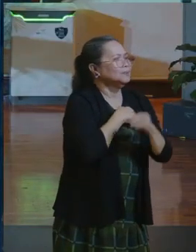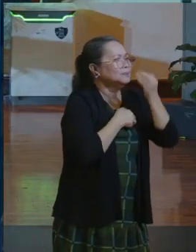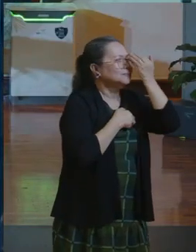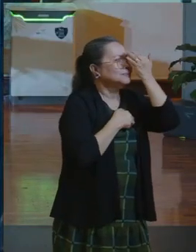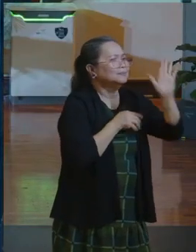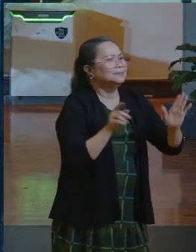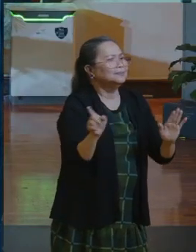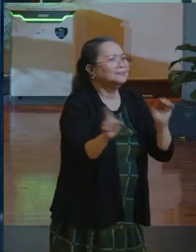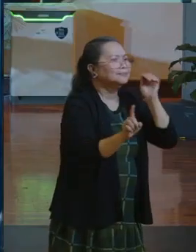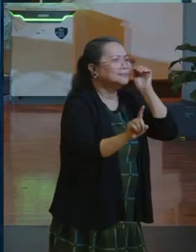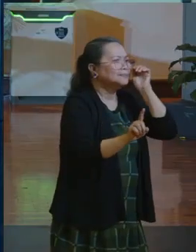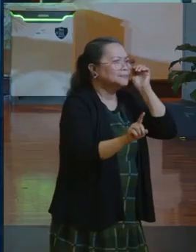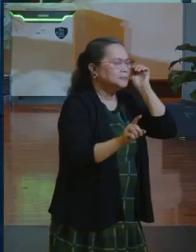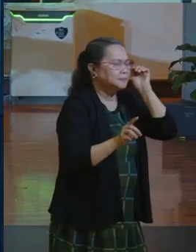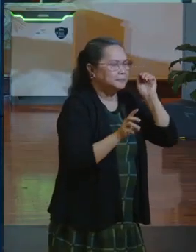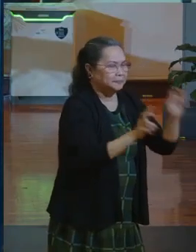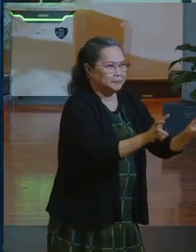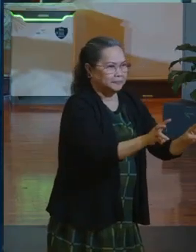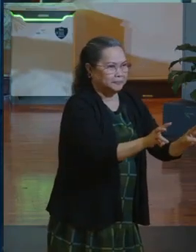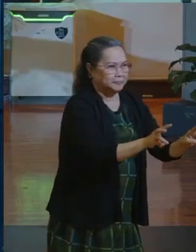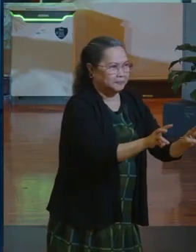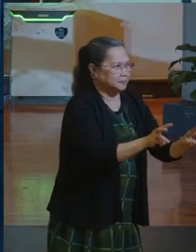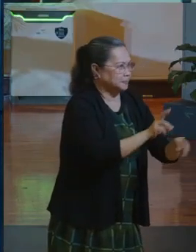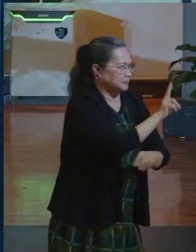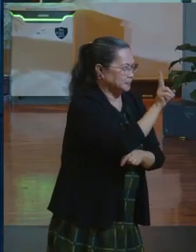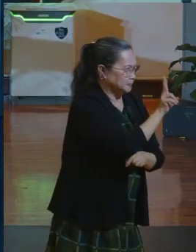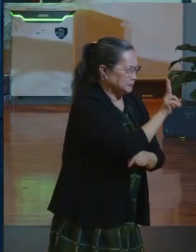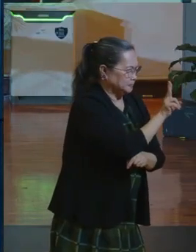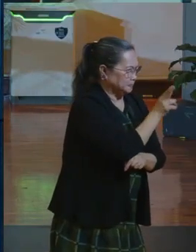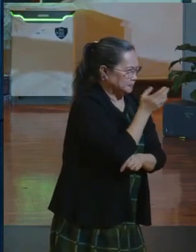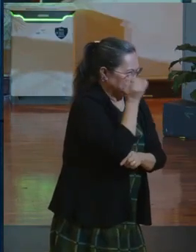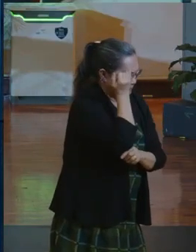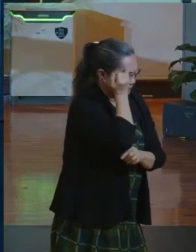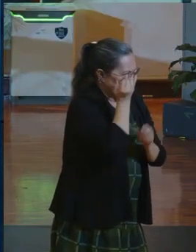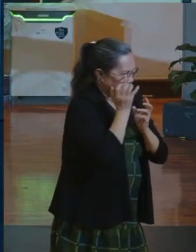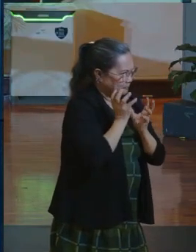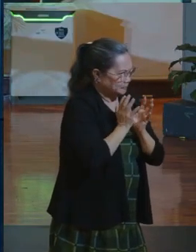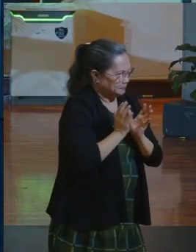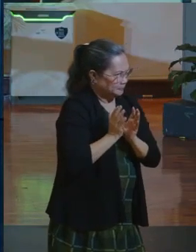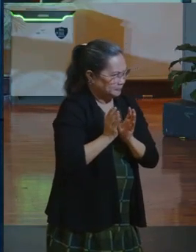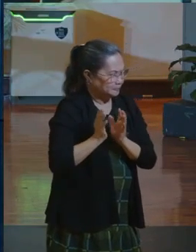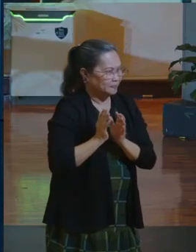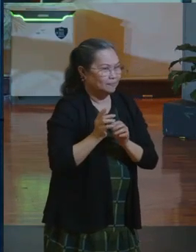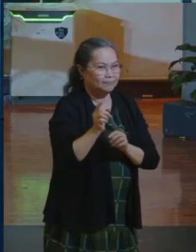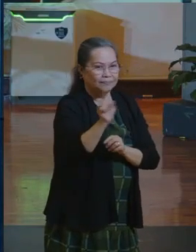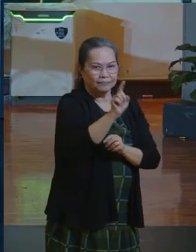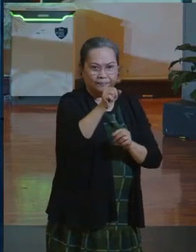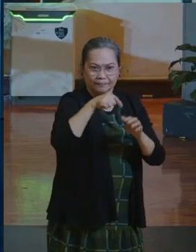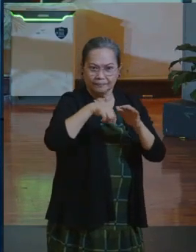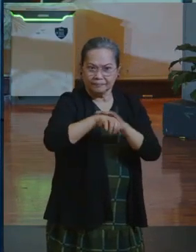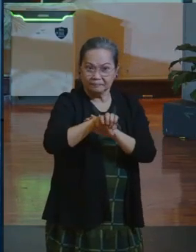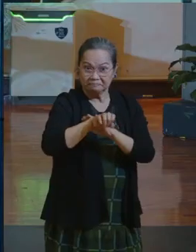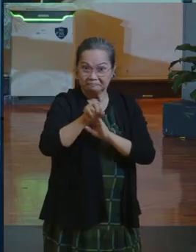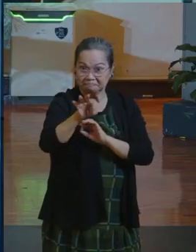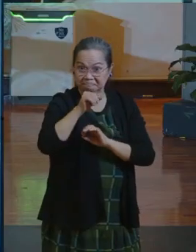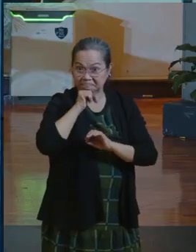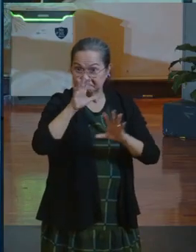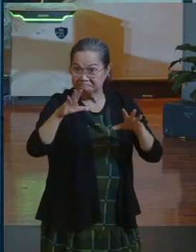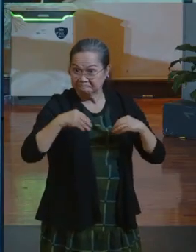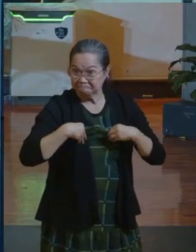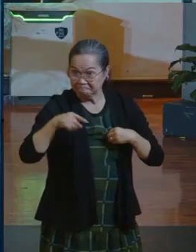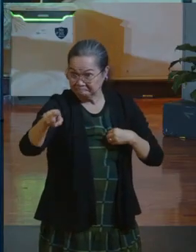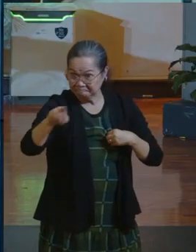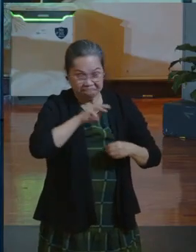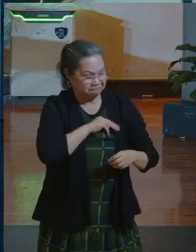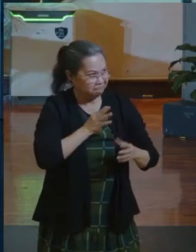ano ang strategy. Pero ang importante, wherever they do not receive you, when you leave